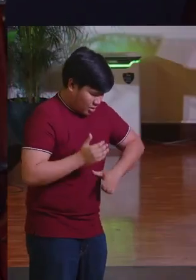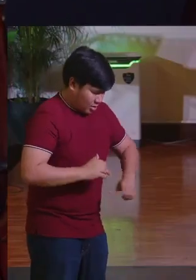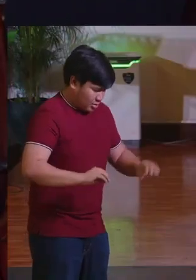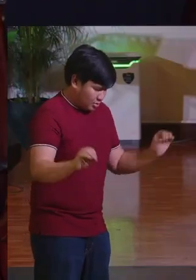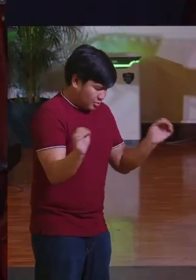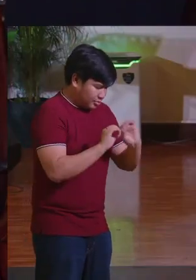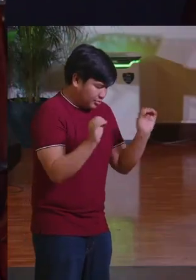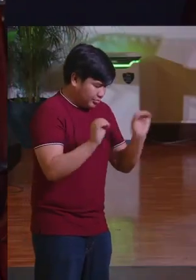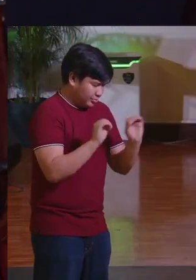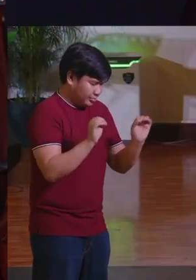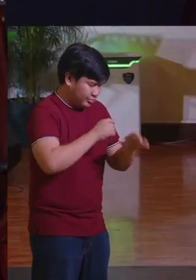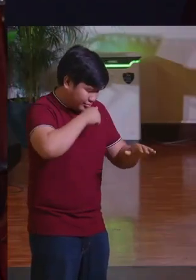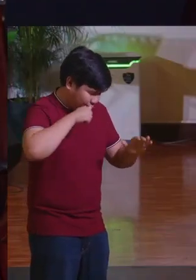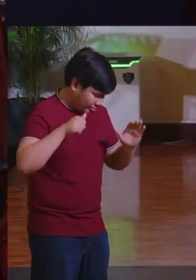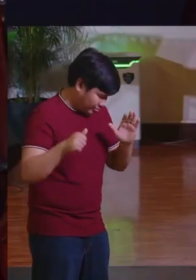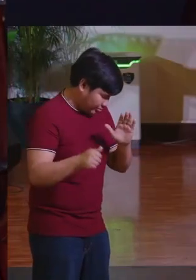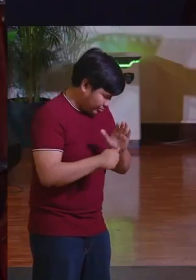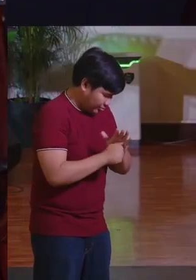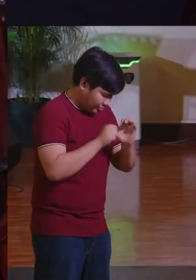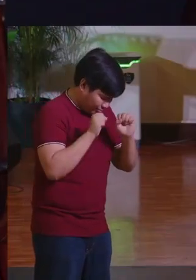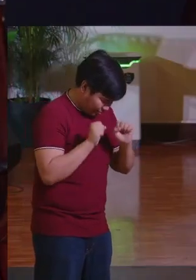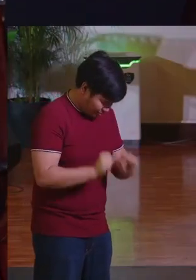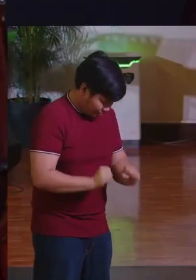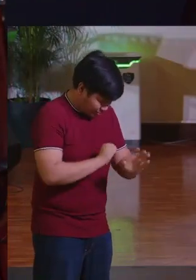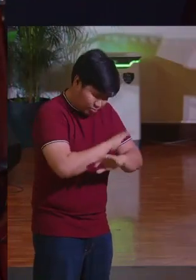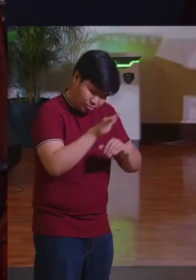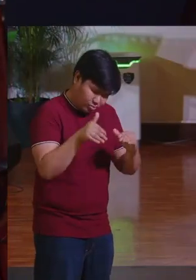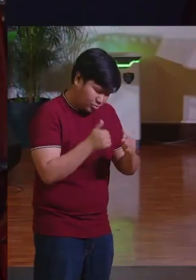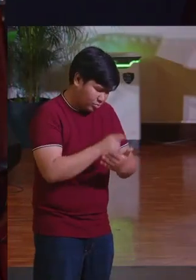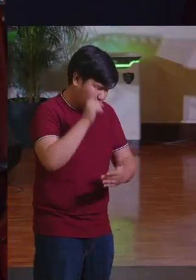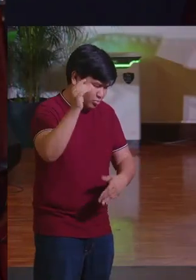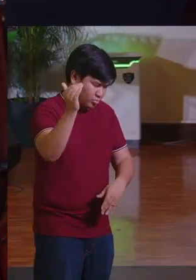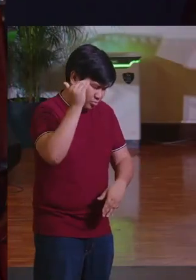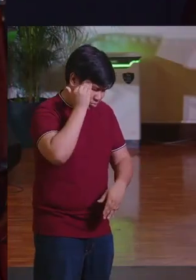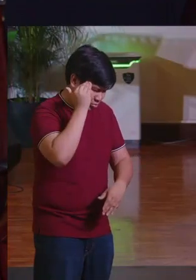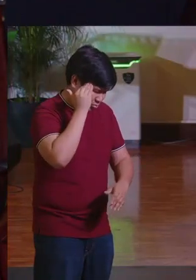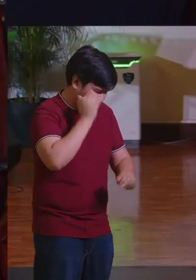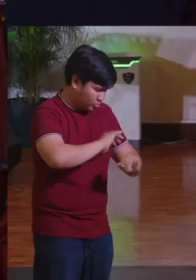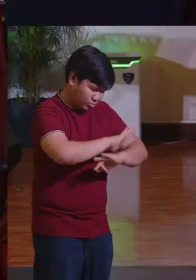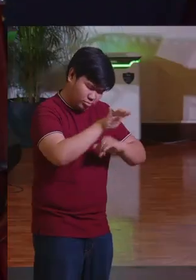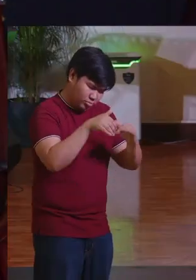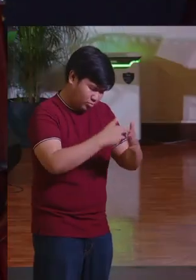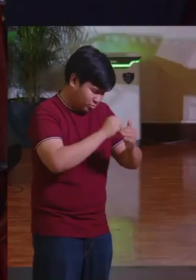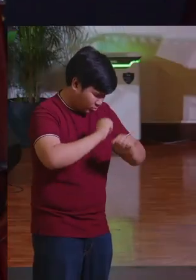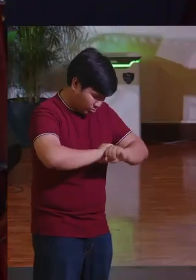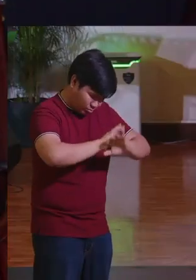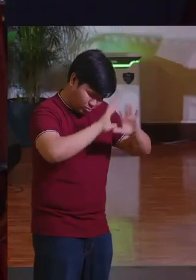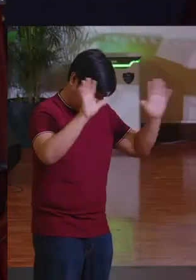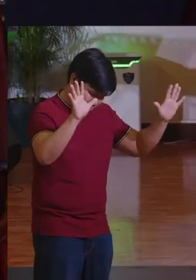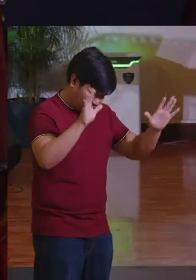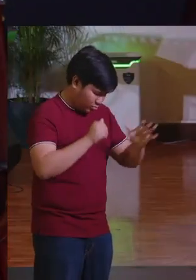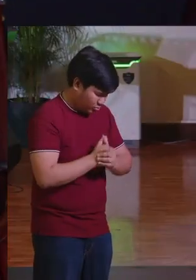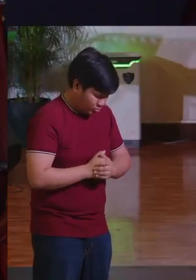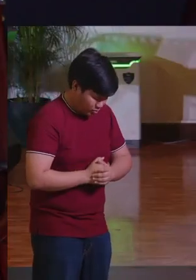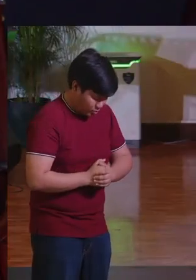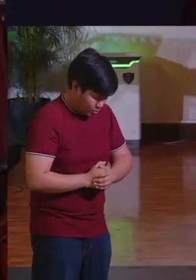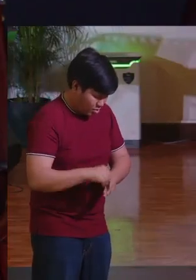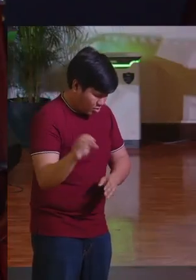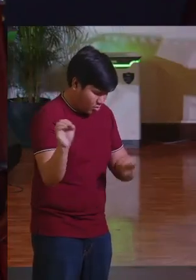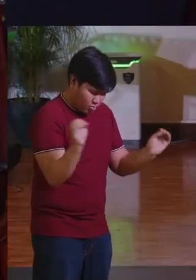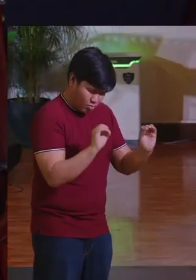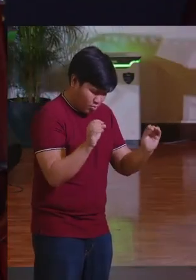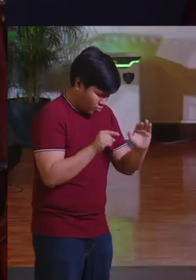pong naitatago sa inyong harapan. Lahat po ng bagay ay batid ninyo. Hindi po kami maaring